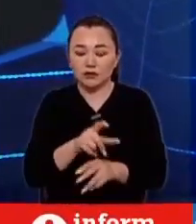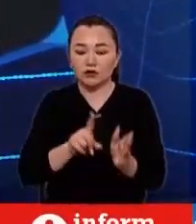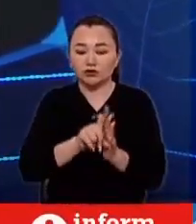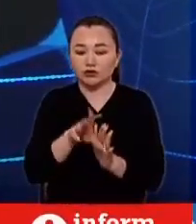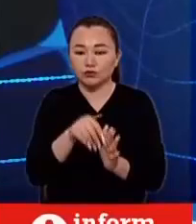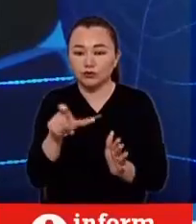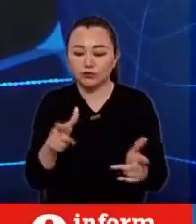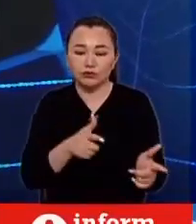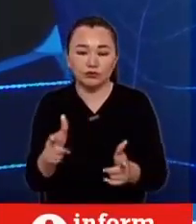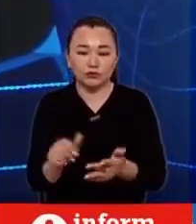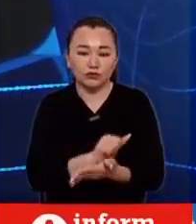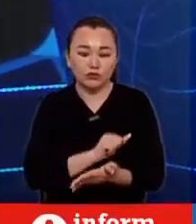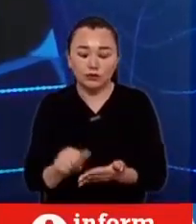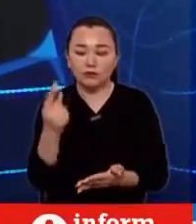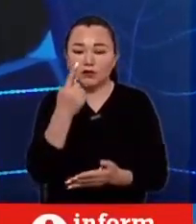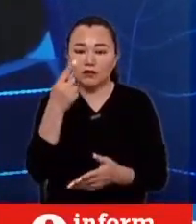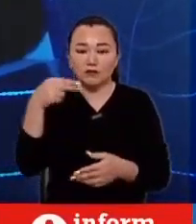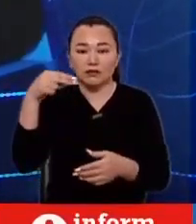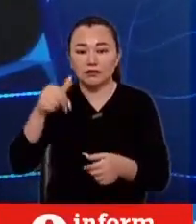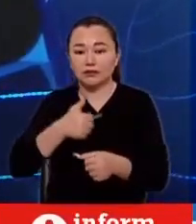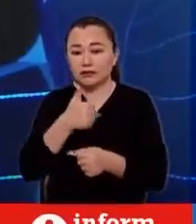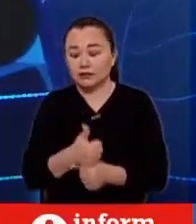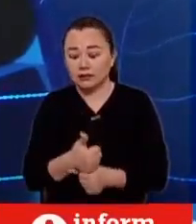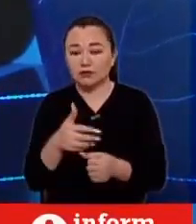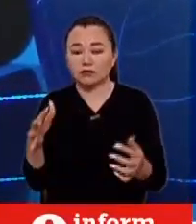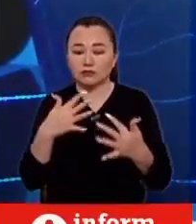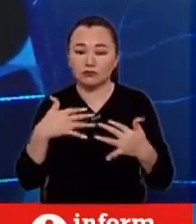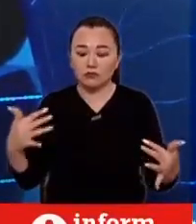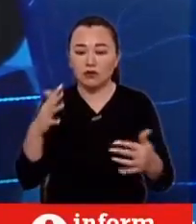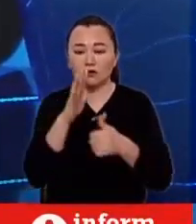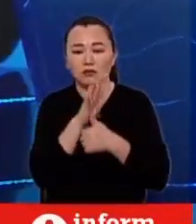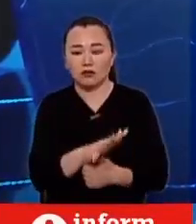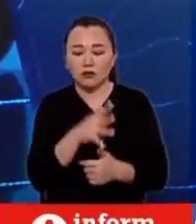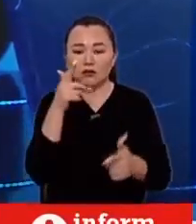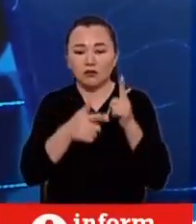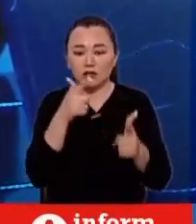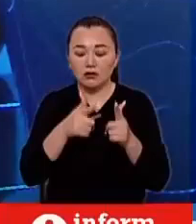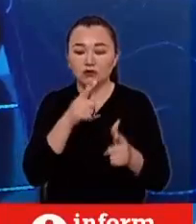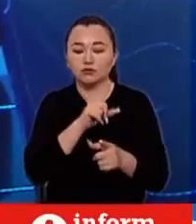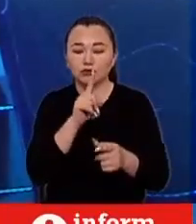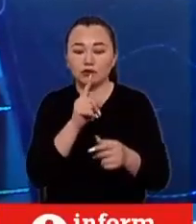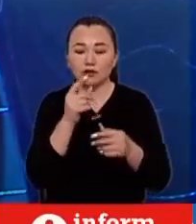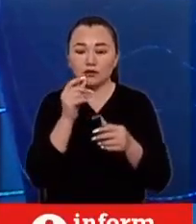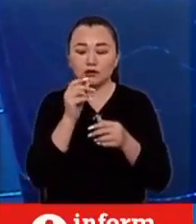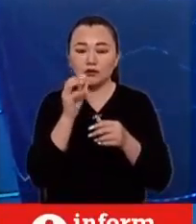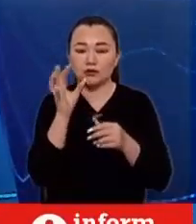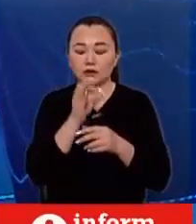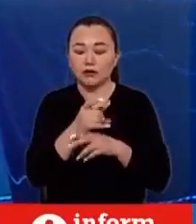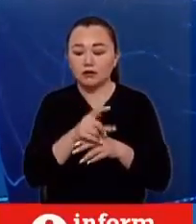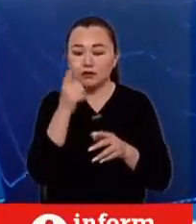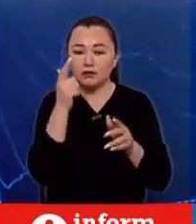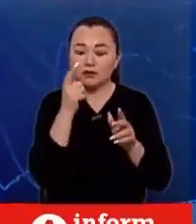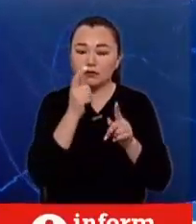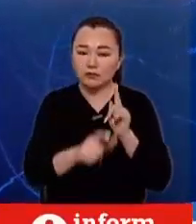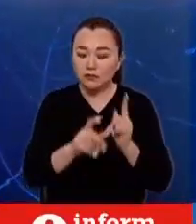бастамасымен әзірленген құжатта тұңғыш президентті көпшілік алдында қорлап, абыройына нұқсан келтірген үшін қарастырылған қылмыстық